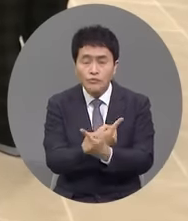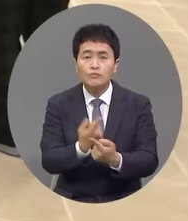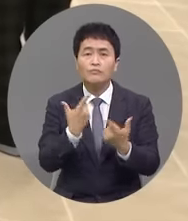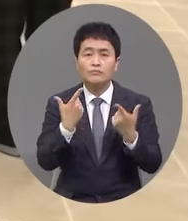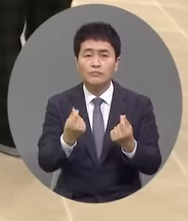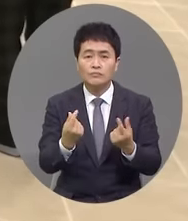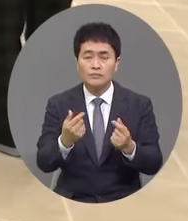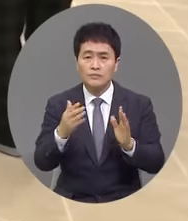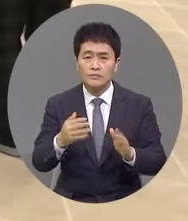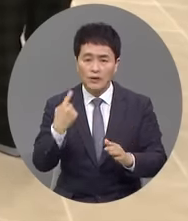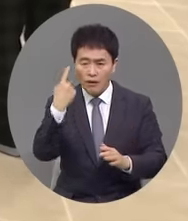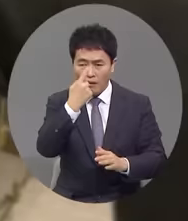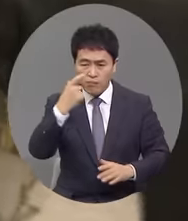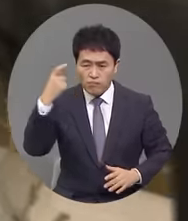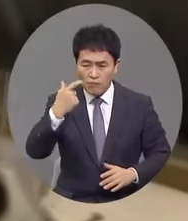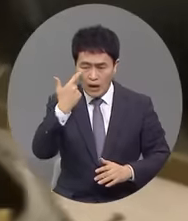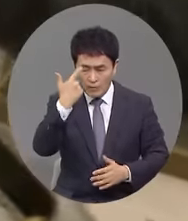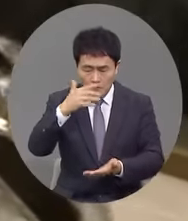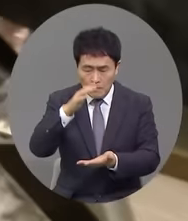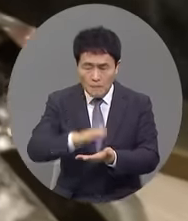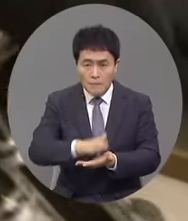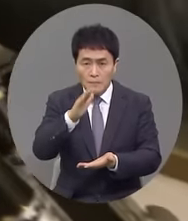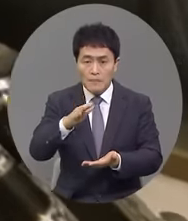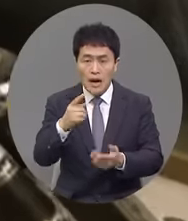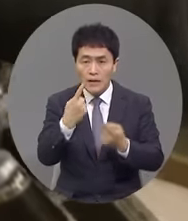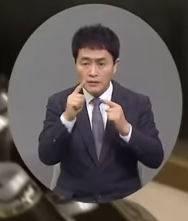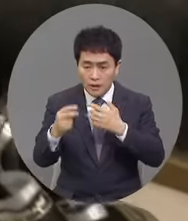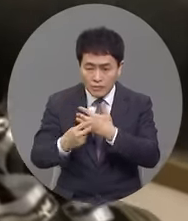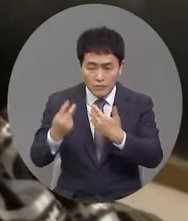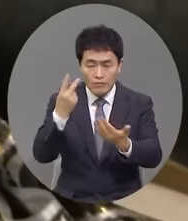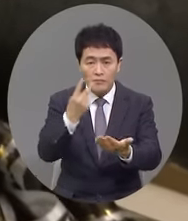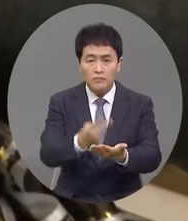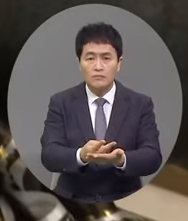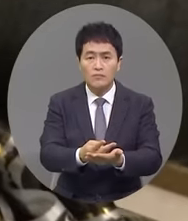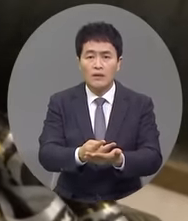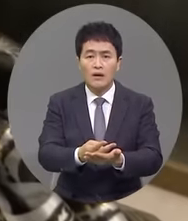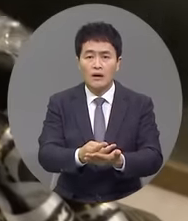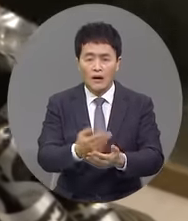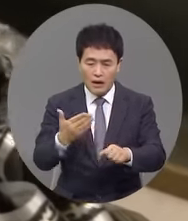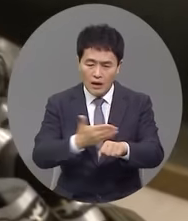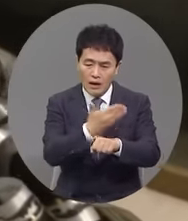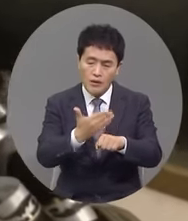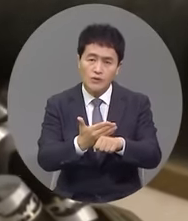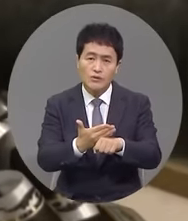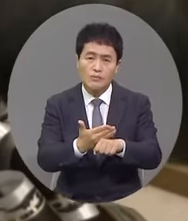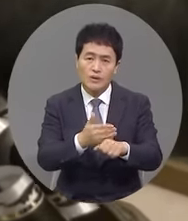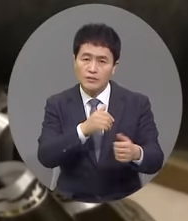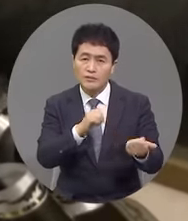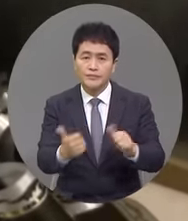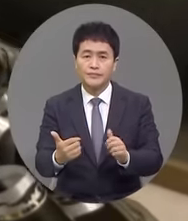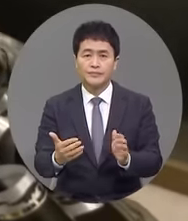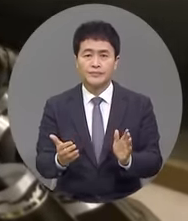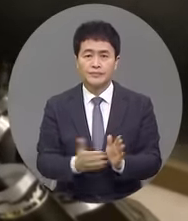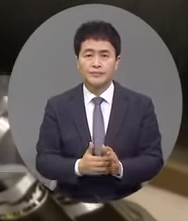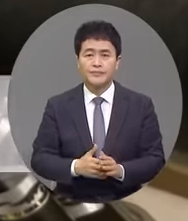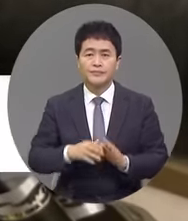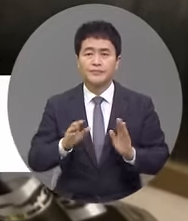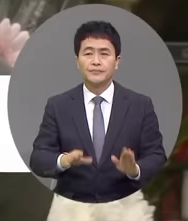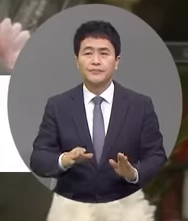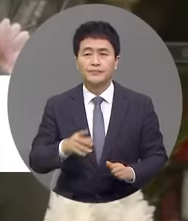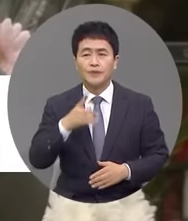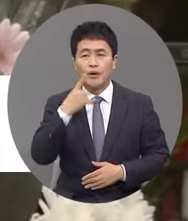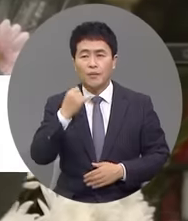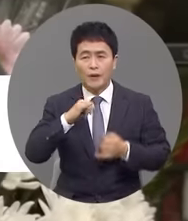중 얼굴이 굳고 열이 치솟아 대학병원으로 옮겨졌지만 불과 9시간 만에 숨졌습니다. 엄마가